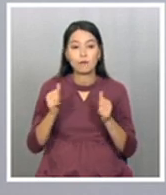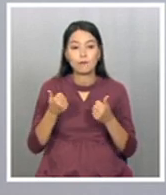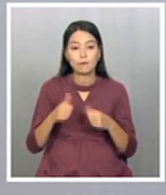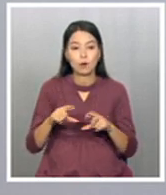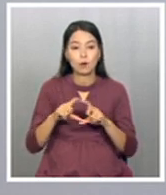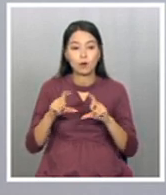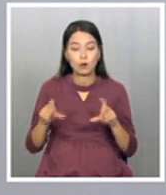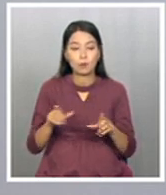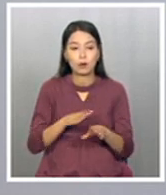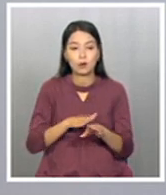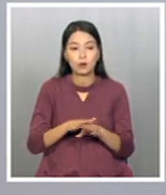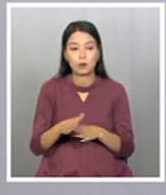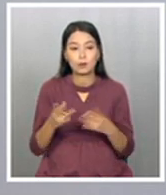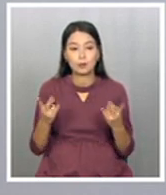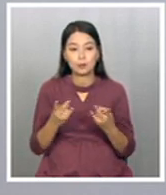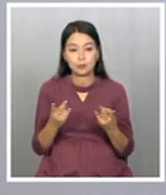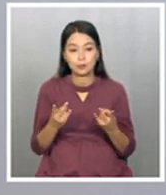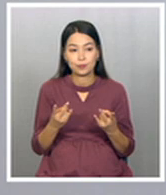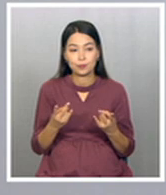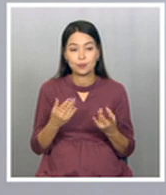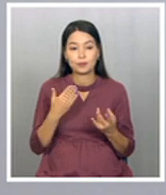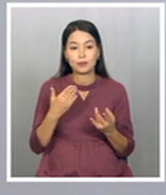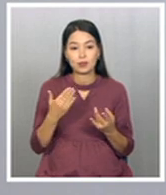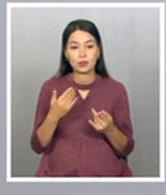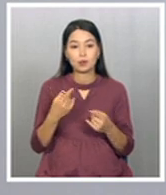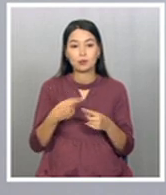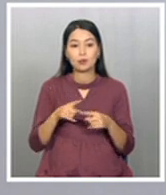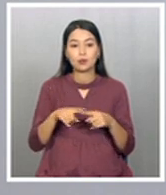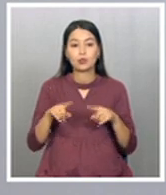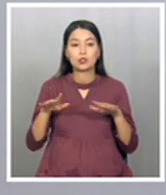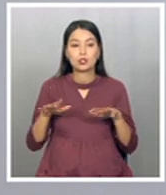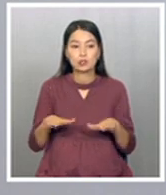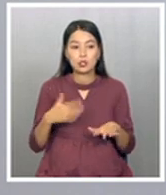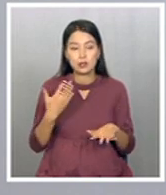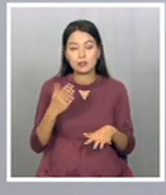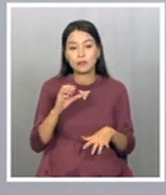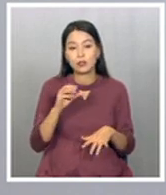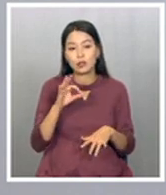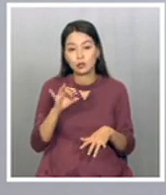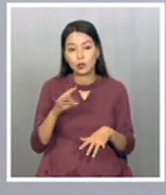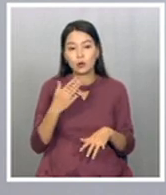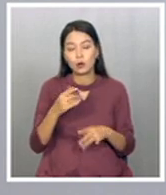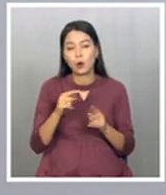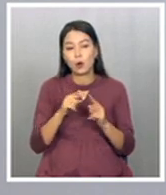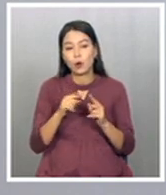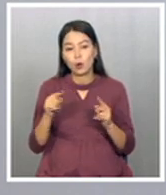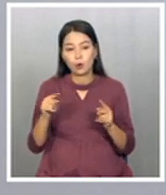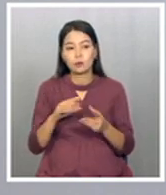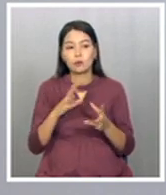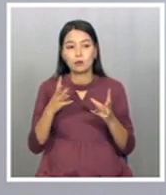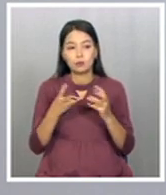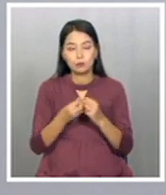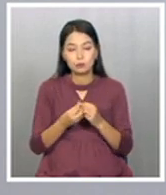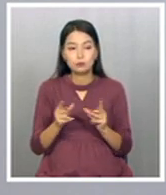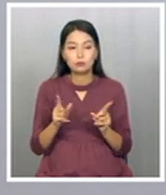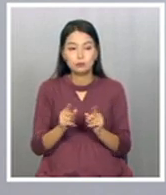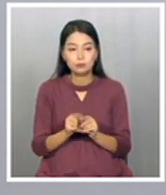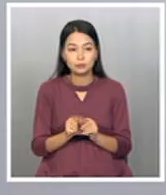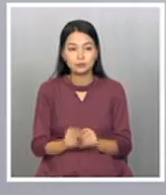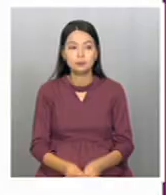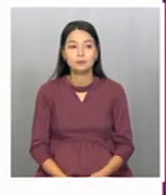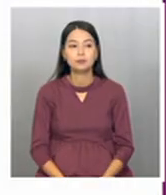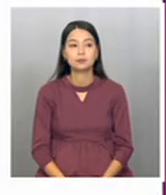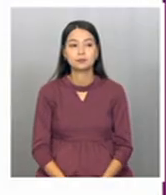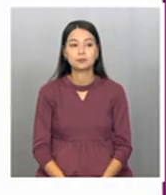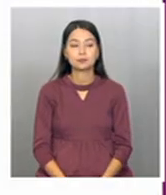формуланы пайдаланады екенбіз. Сонда бізге балалар бұл жерде нормаль вектордың координаттары қажет. Берілген бізде